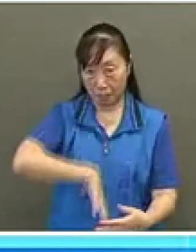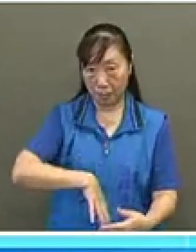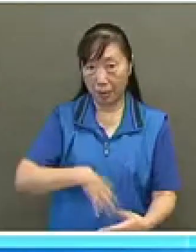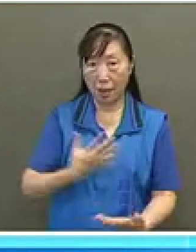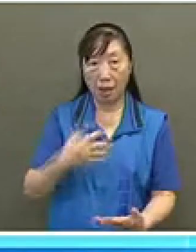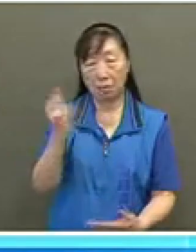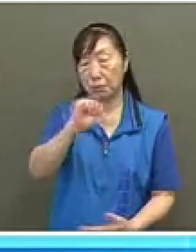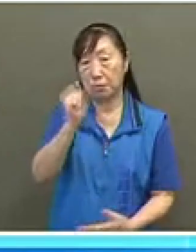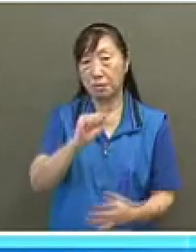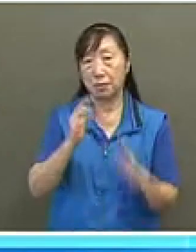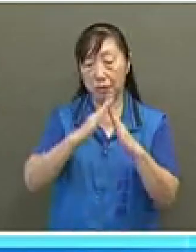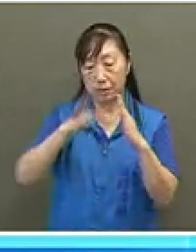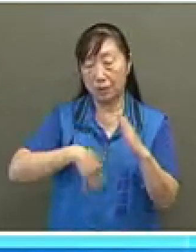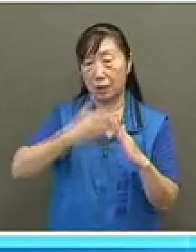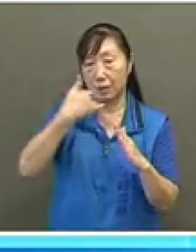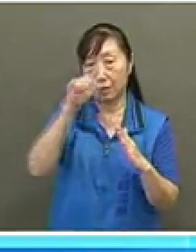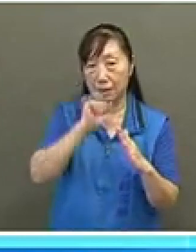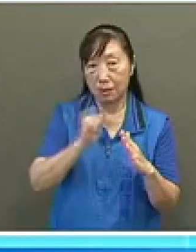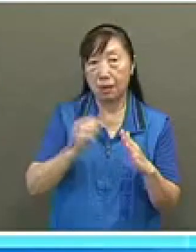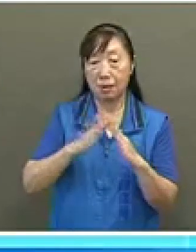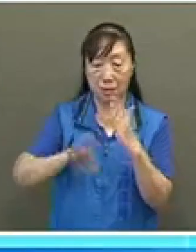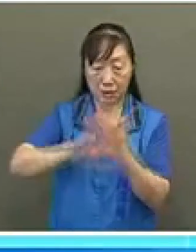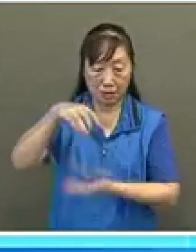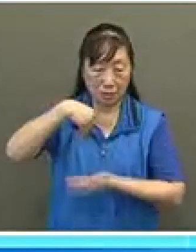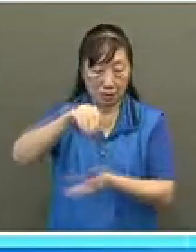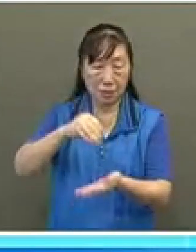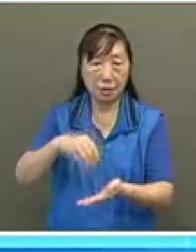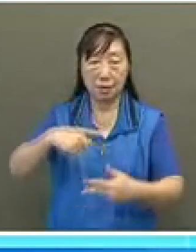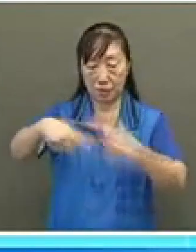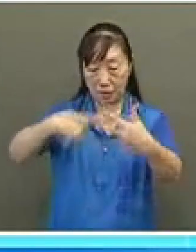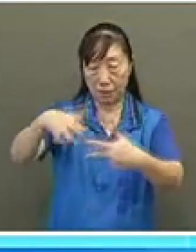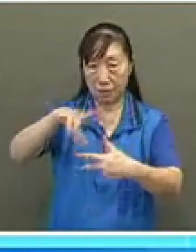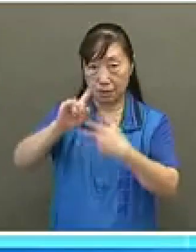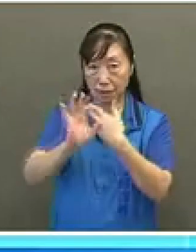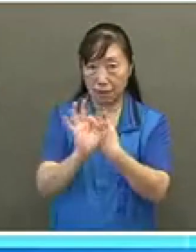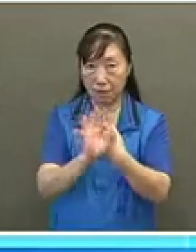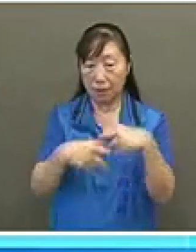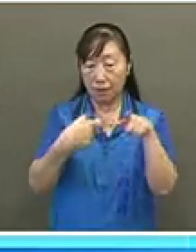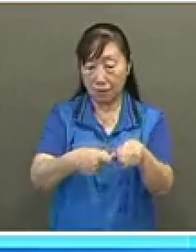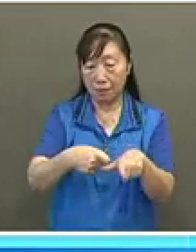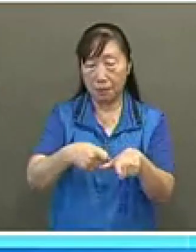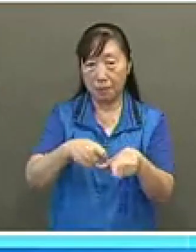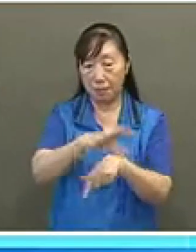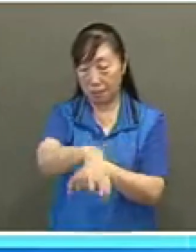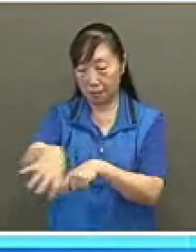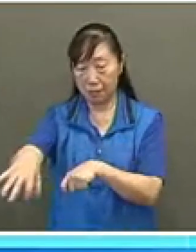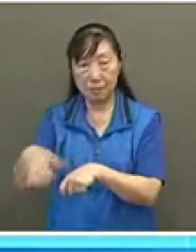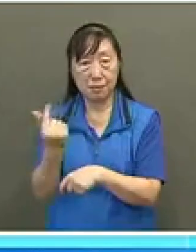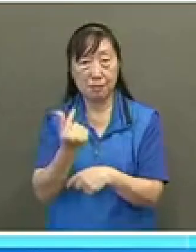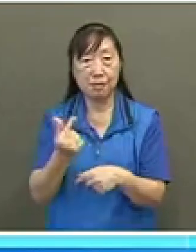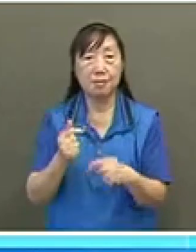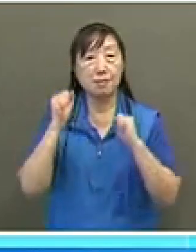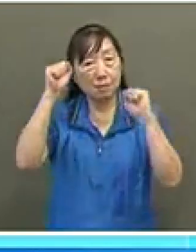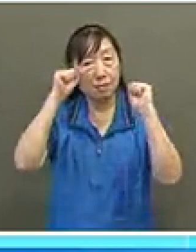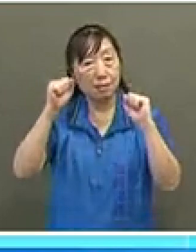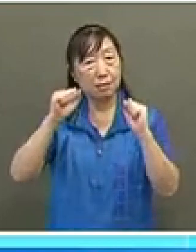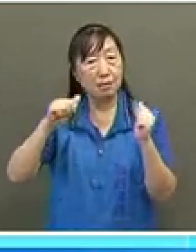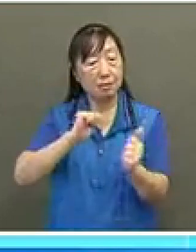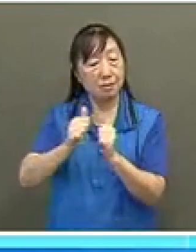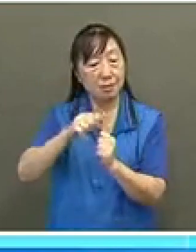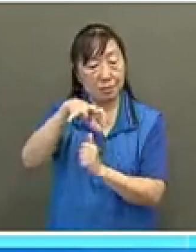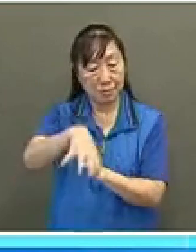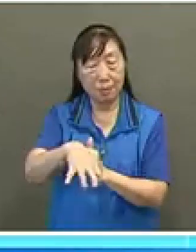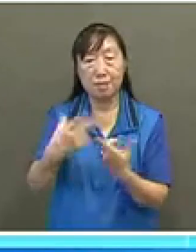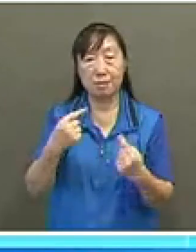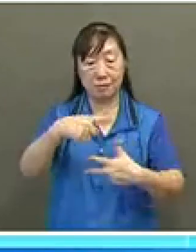个管制先以一个礼拜。至于我们的公有场馆，包括我们的运动场馆，也是以一